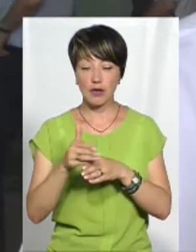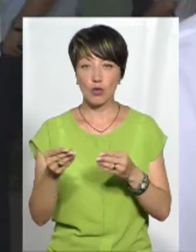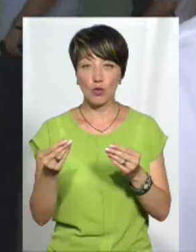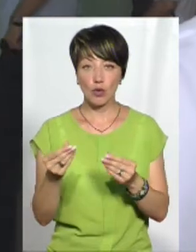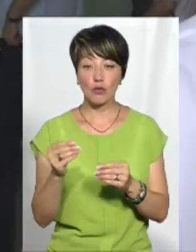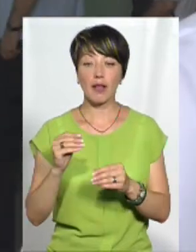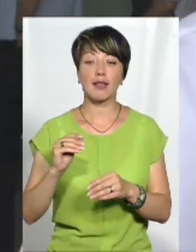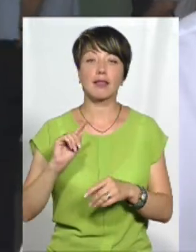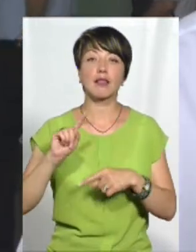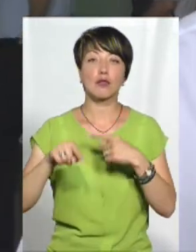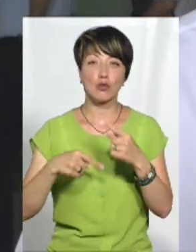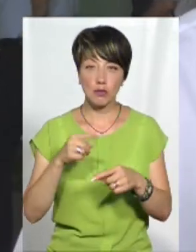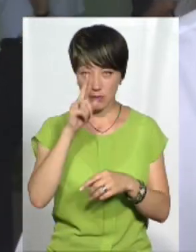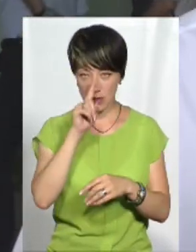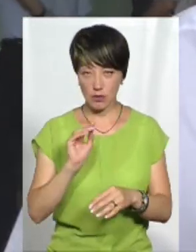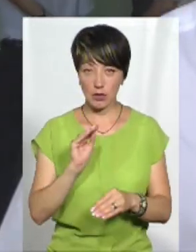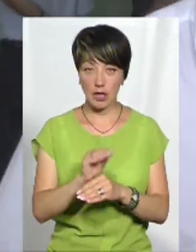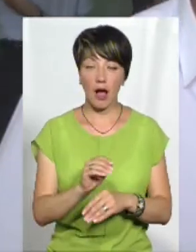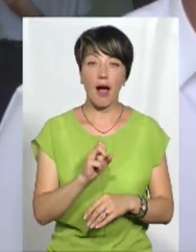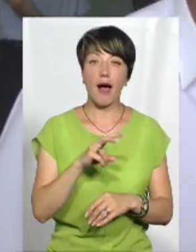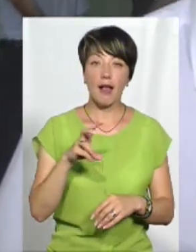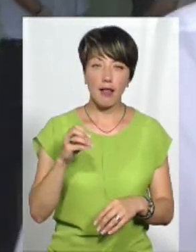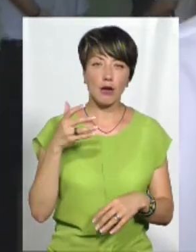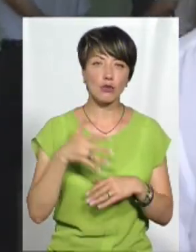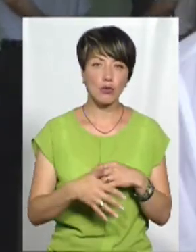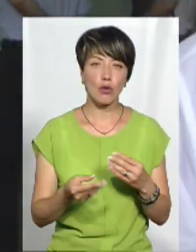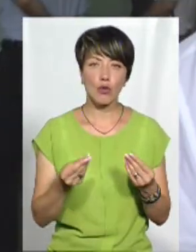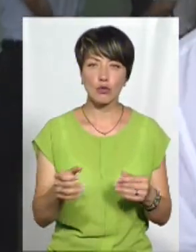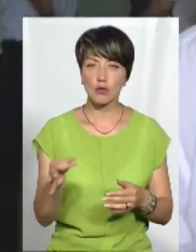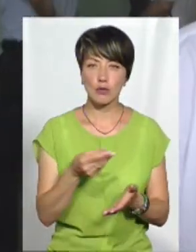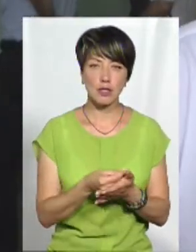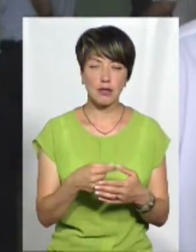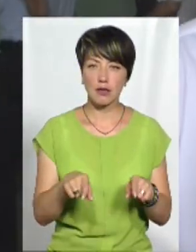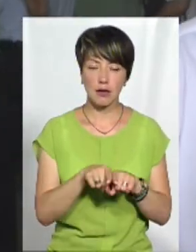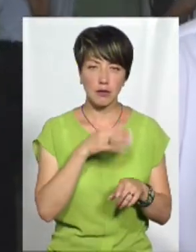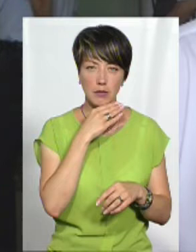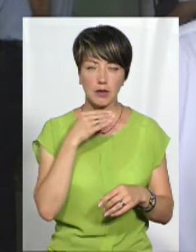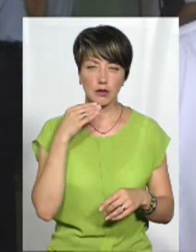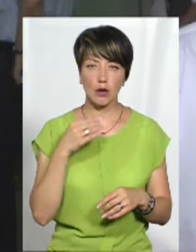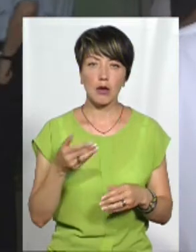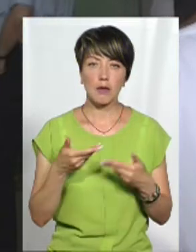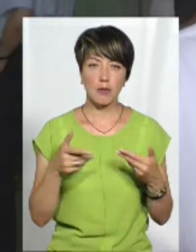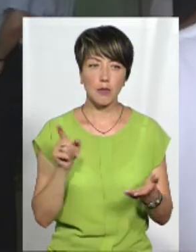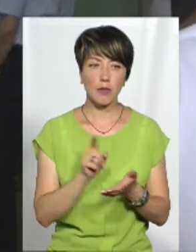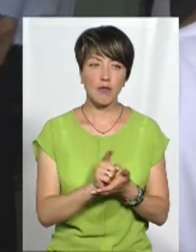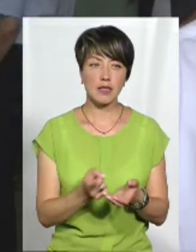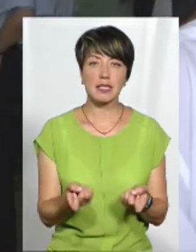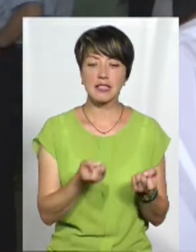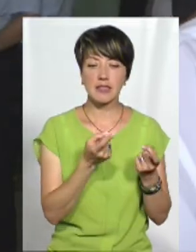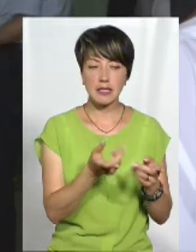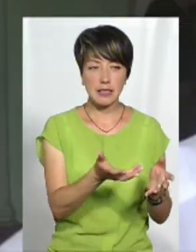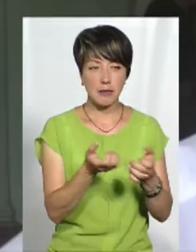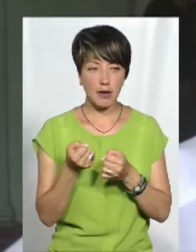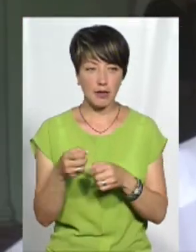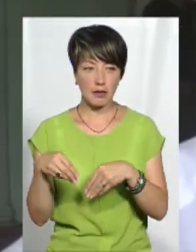закрити ті місяці ще. Тобто, але ви розумієте, що коштів в обласному бюджеті не так багато. Ми їх повинні звідкись забрати, щоб